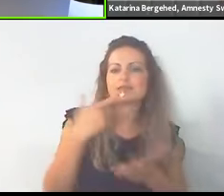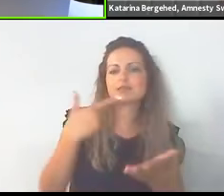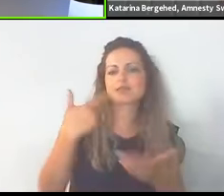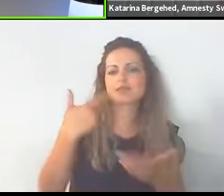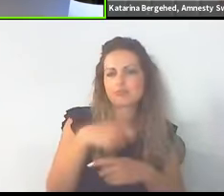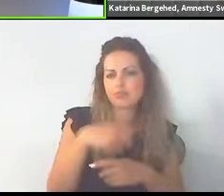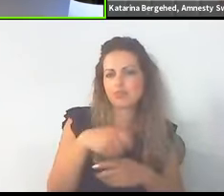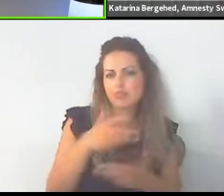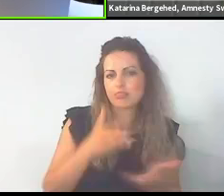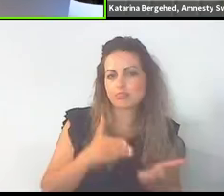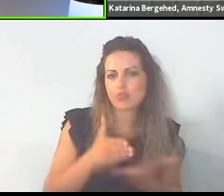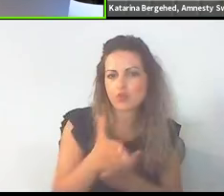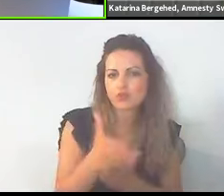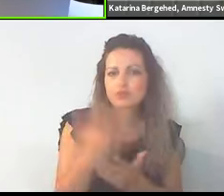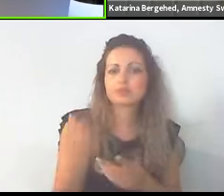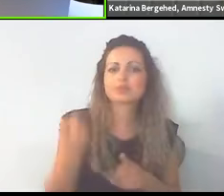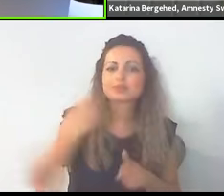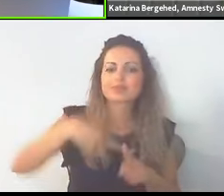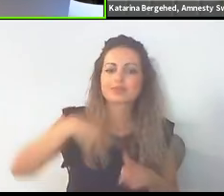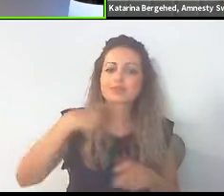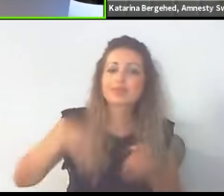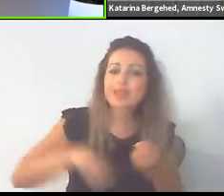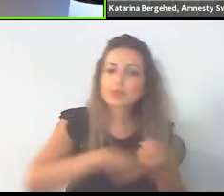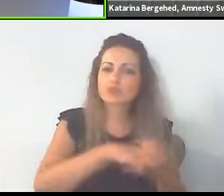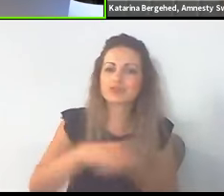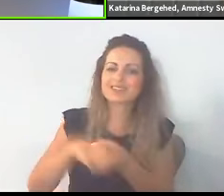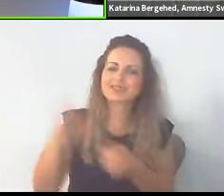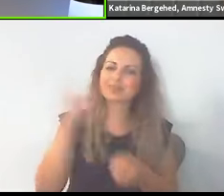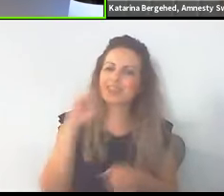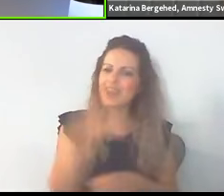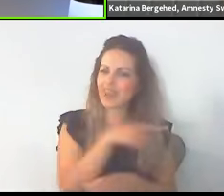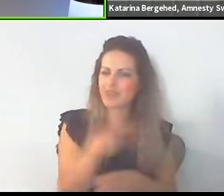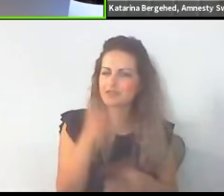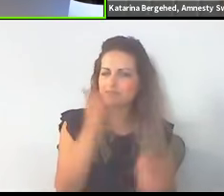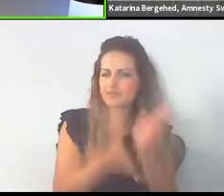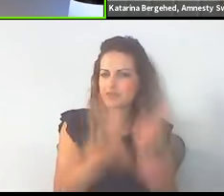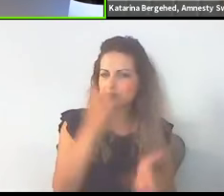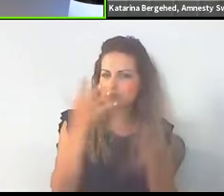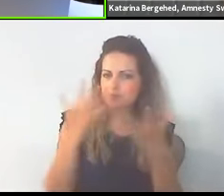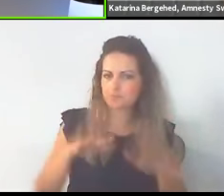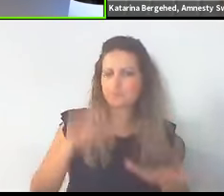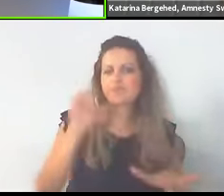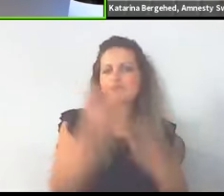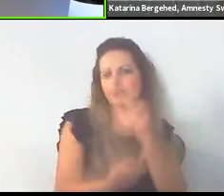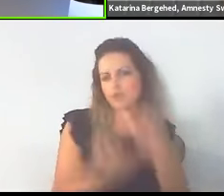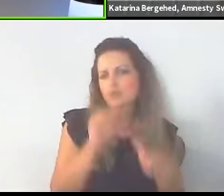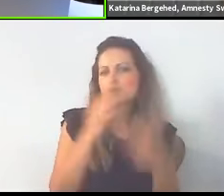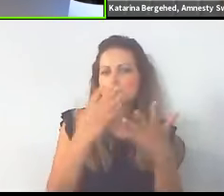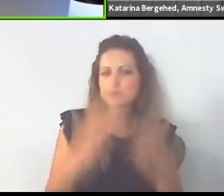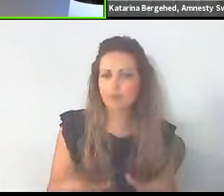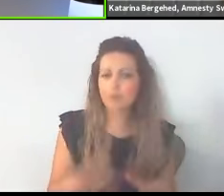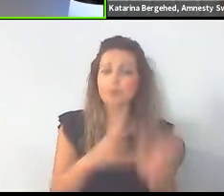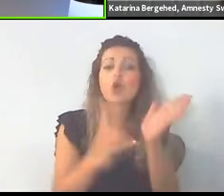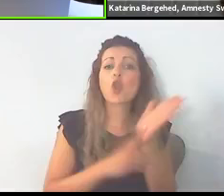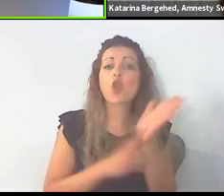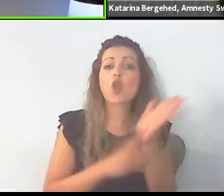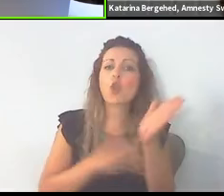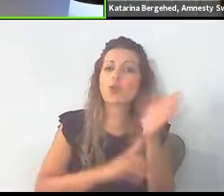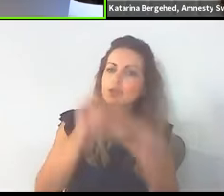παροχή υποστήριξης για τις επιζήσεις βιασμού. Η νομική μεταρρύθμιση ήταν μόνο το πρώτο, αν και